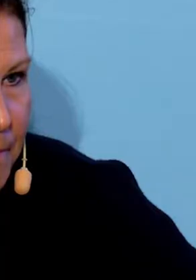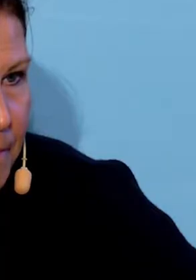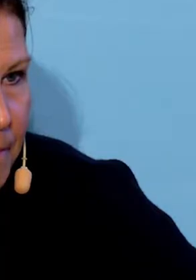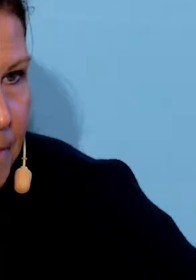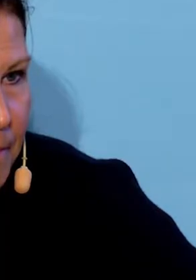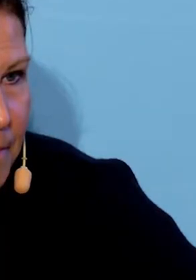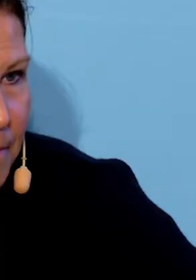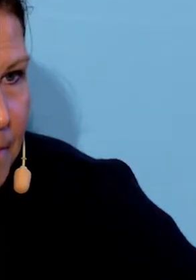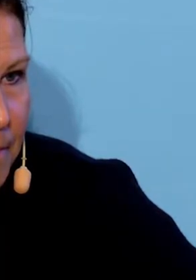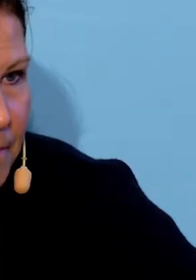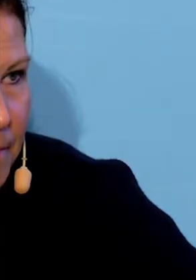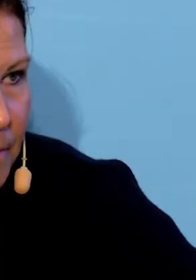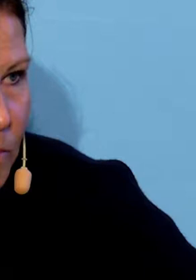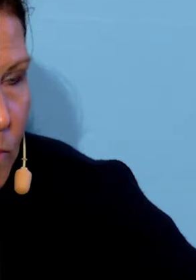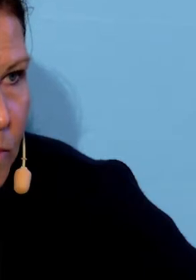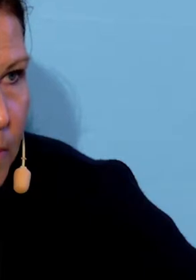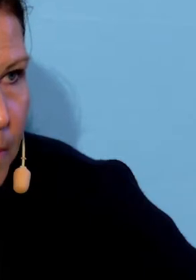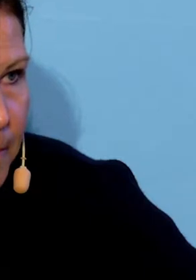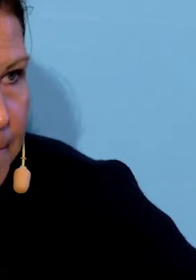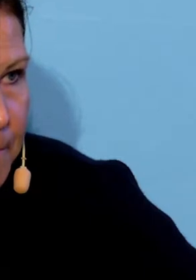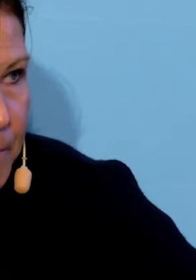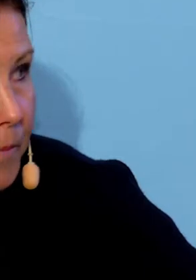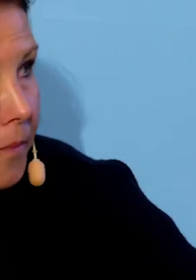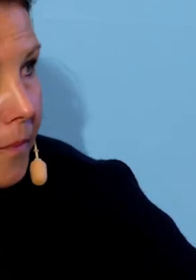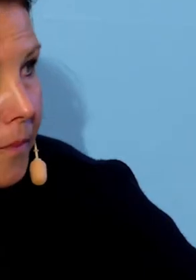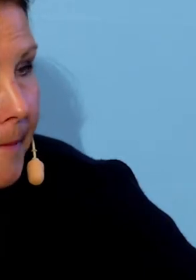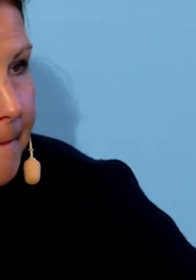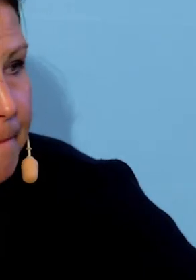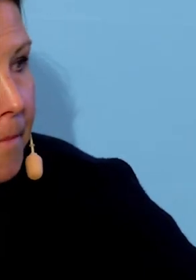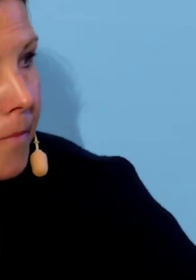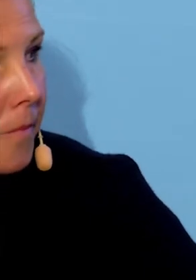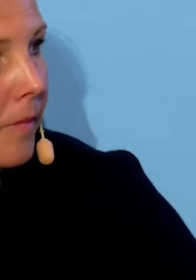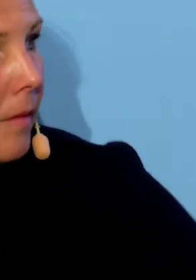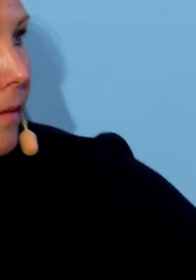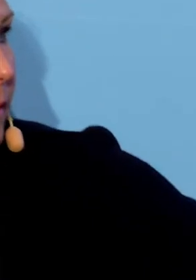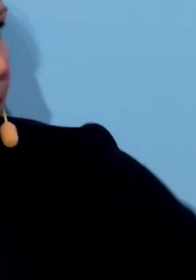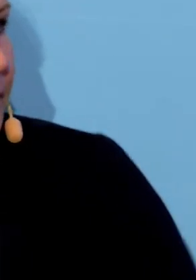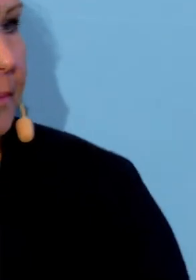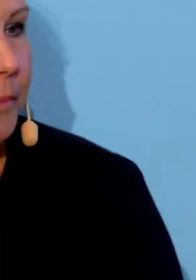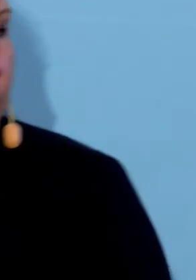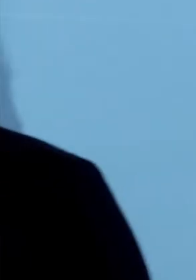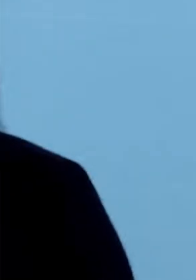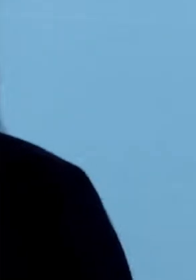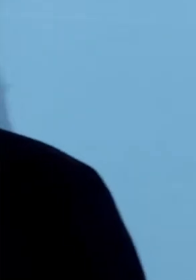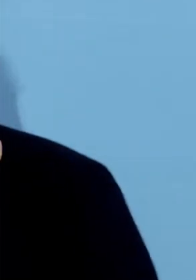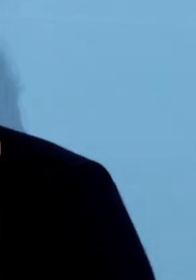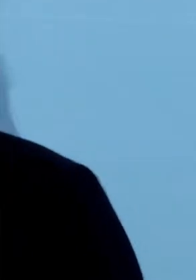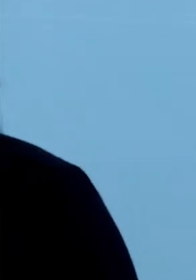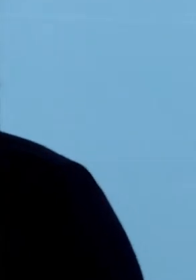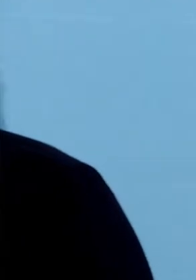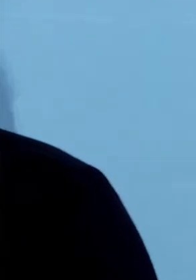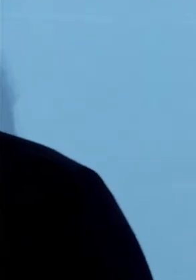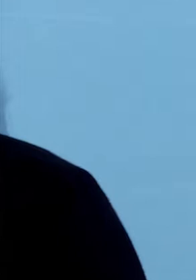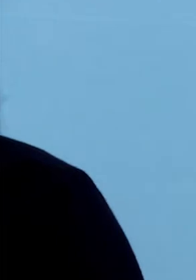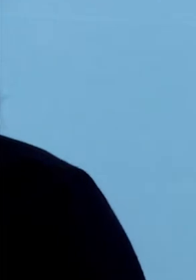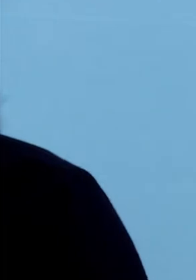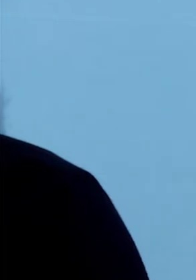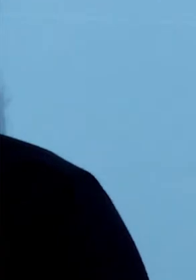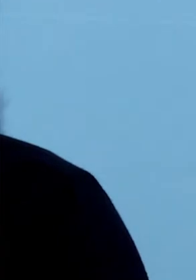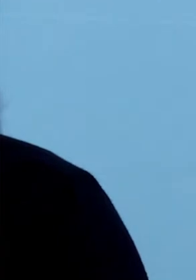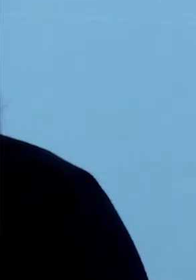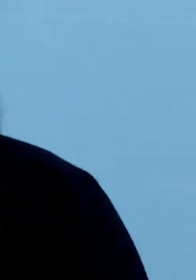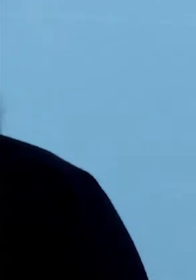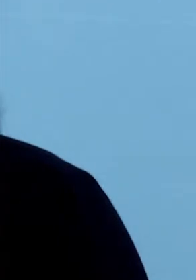den har ju alltid varit viktig för industrin. Men det senaste året, ett och ett halvt år, så är det ju alltså en helt